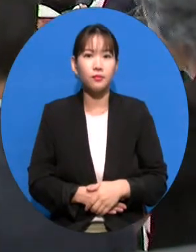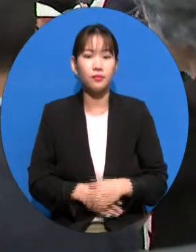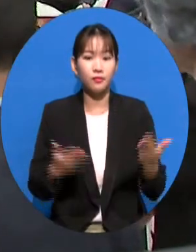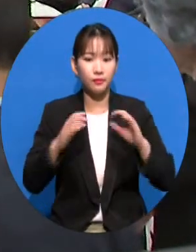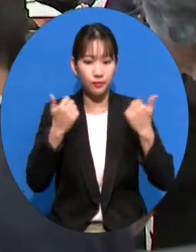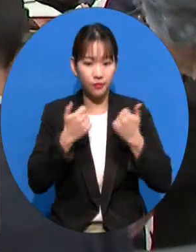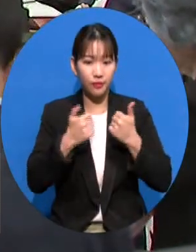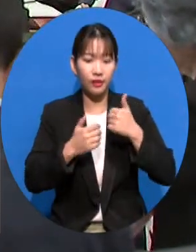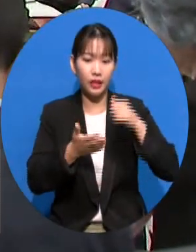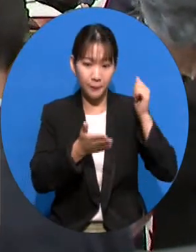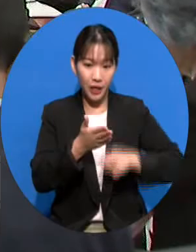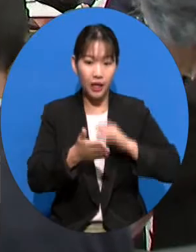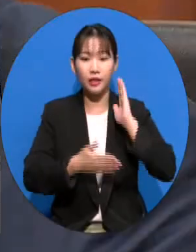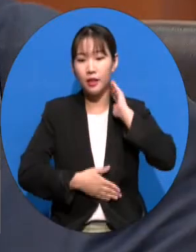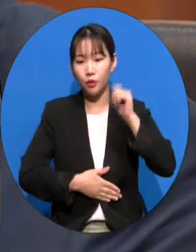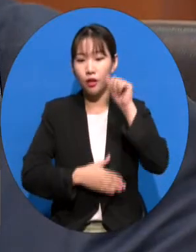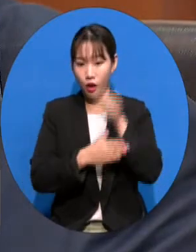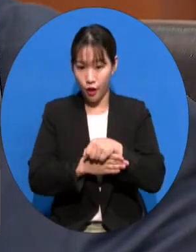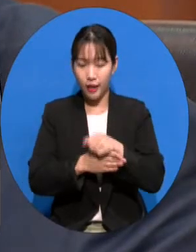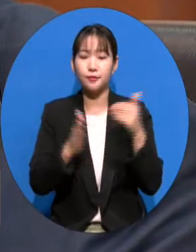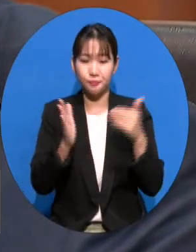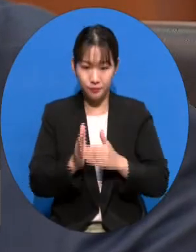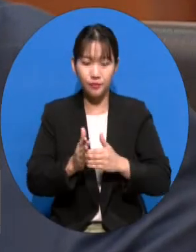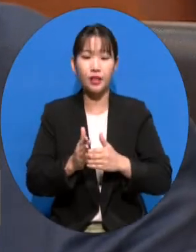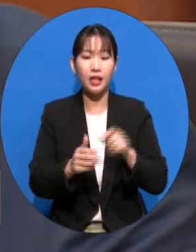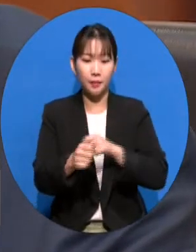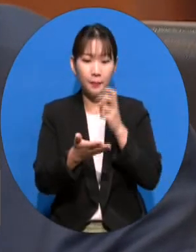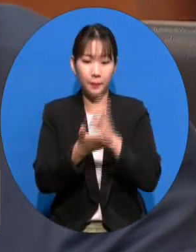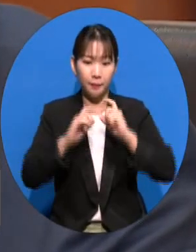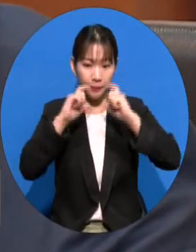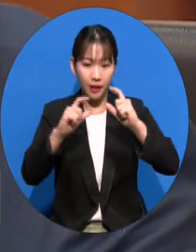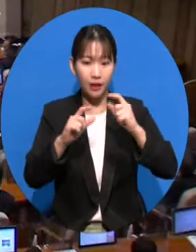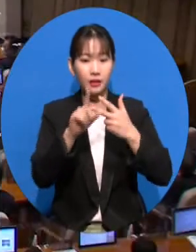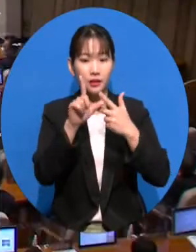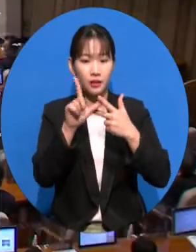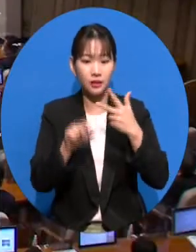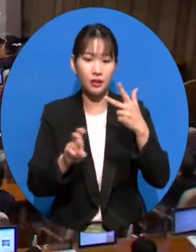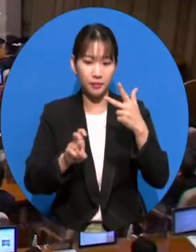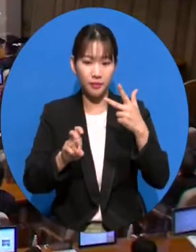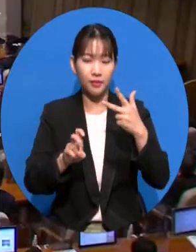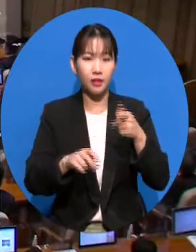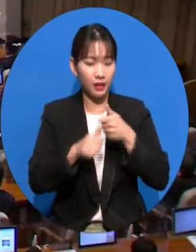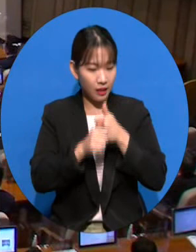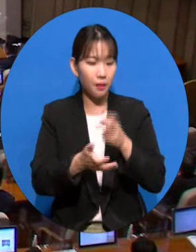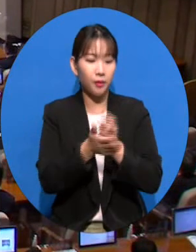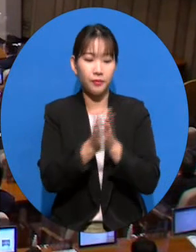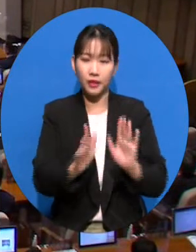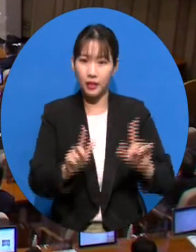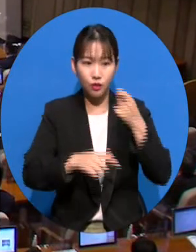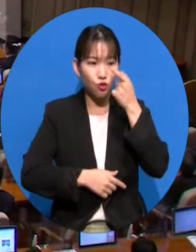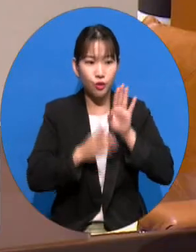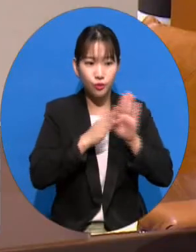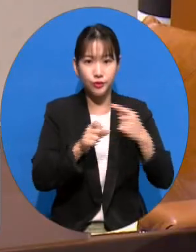국무회의 의결과 대통령 재가를 거쳐 여순 사건 특별법이 공포된 건 지난 20일. 이에 따라 법 시행일도 6개월